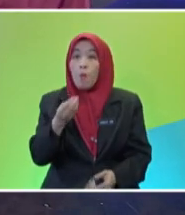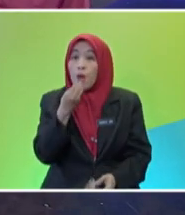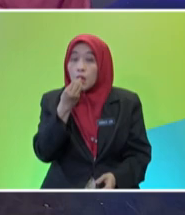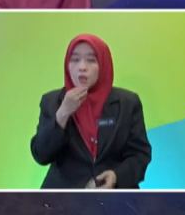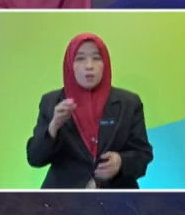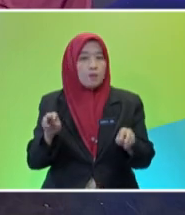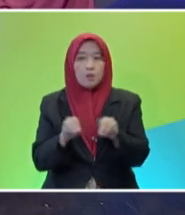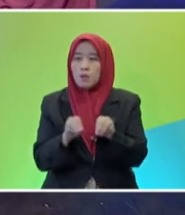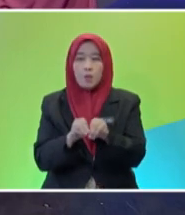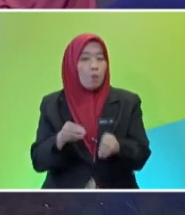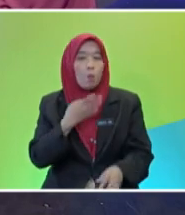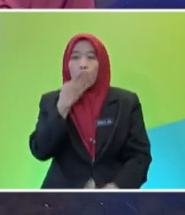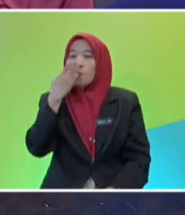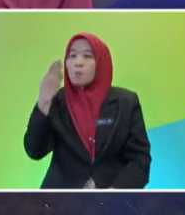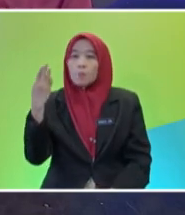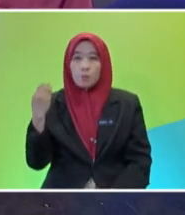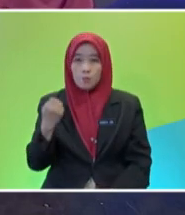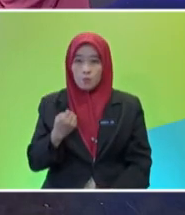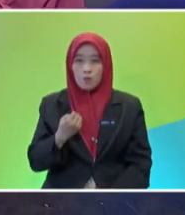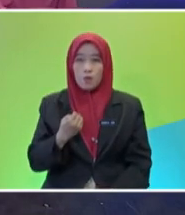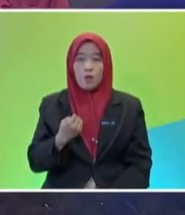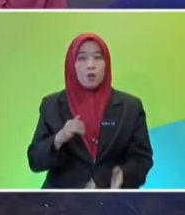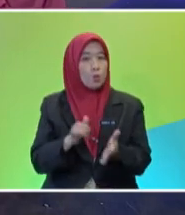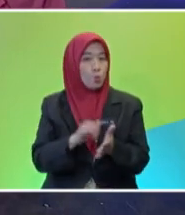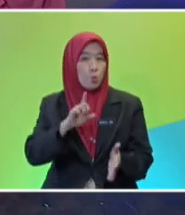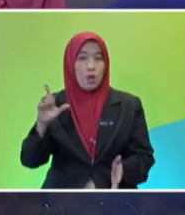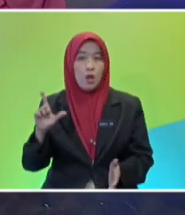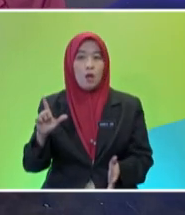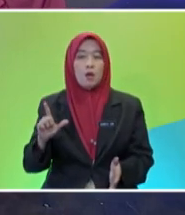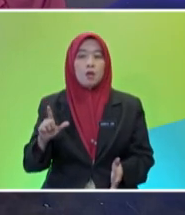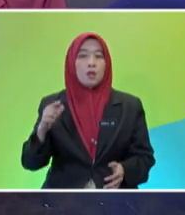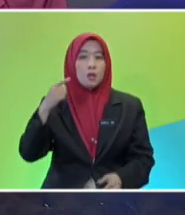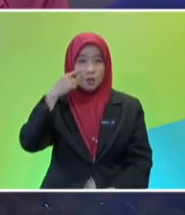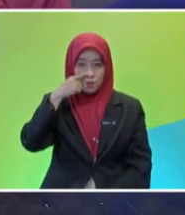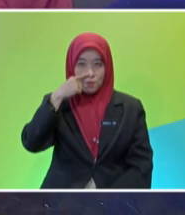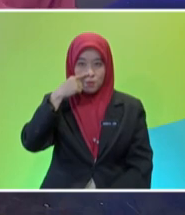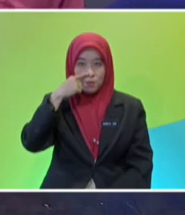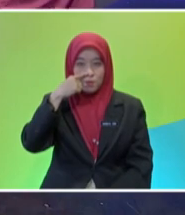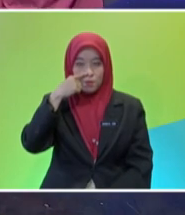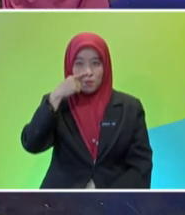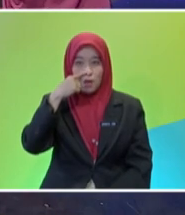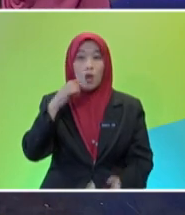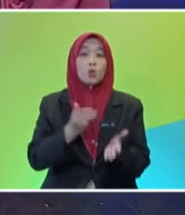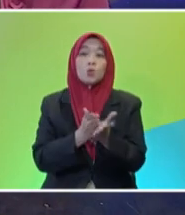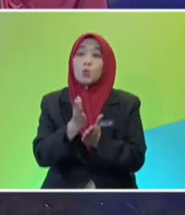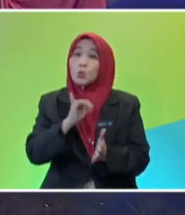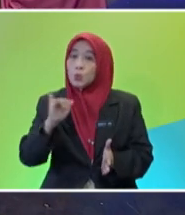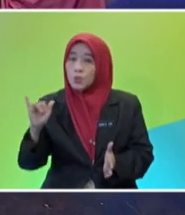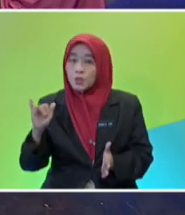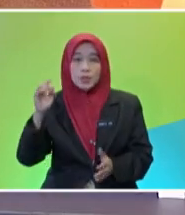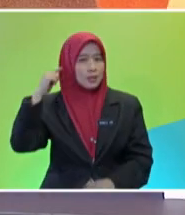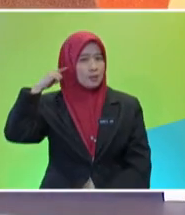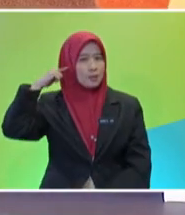dan macam-macam bau. Itulah rongga hidung. Hidung kita. Di sini, cikgu. Yang seterusnya ialah